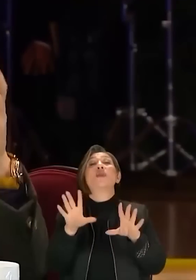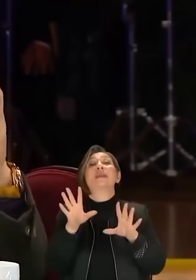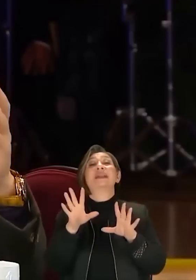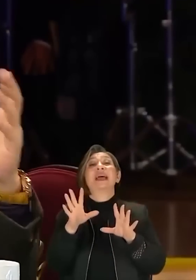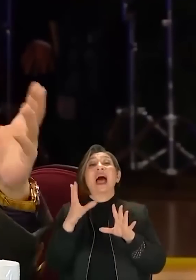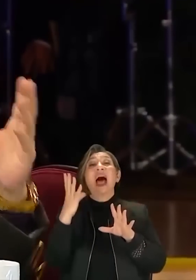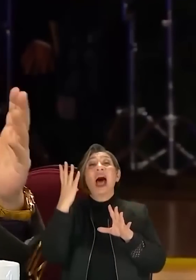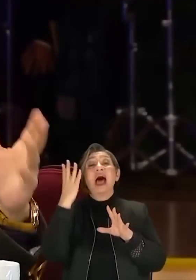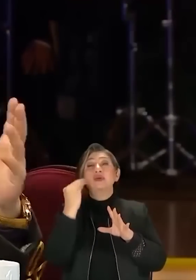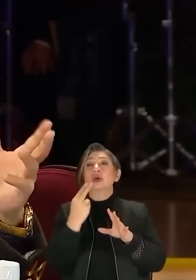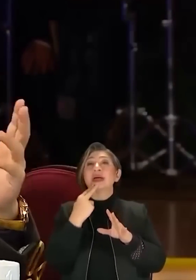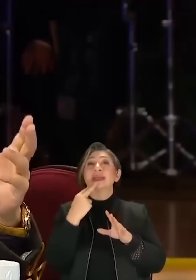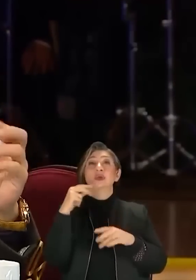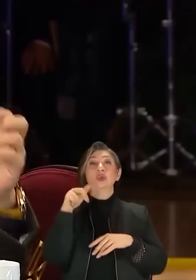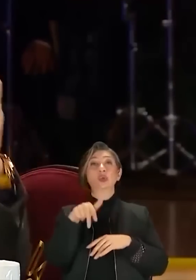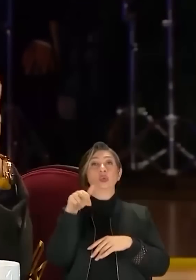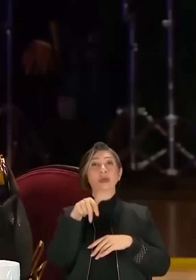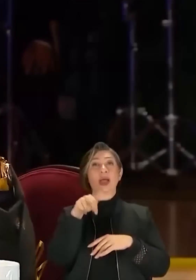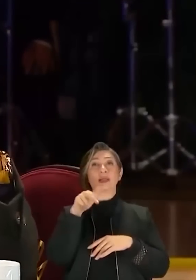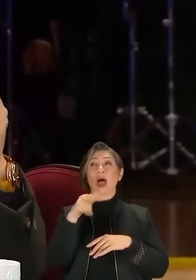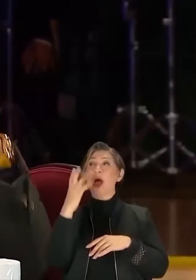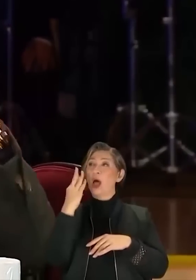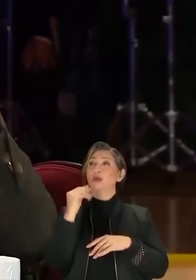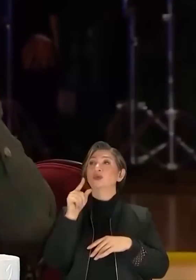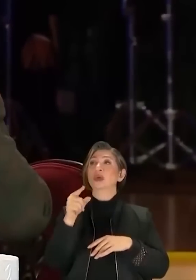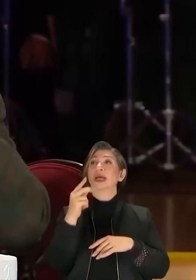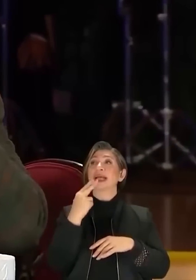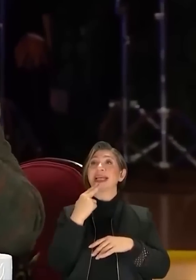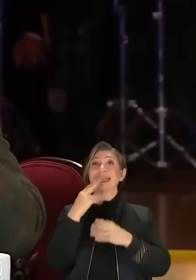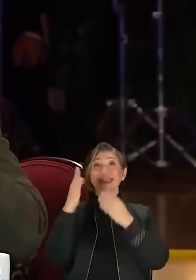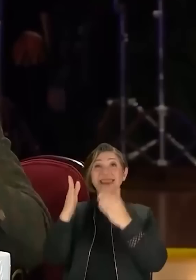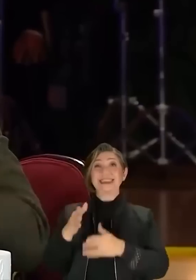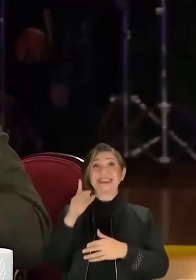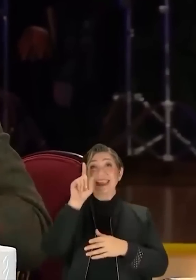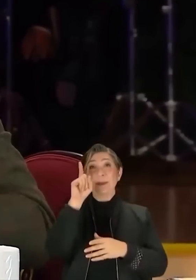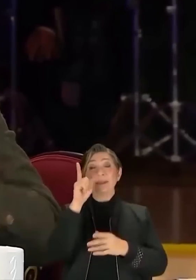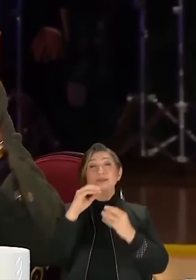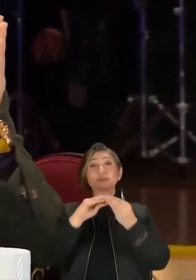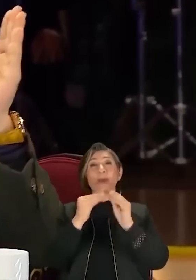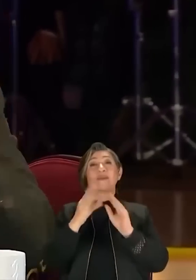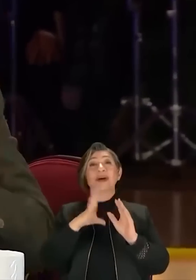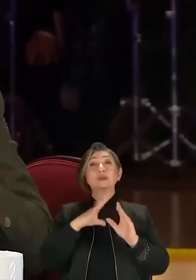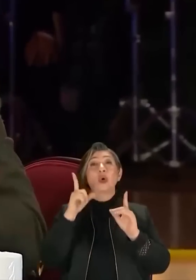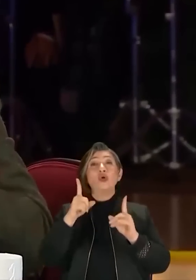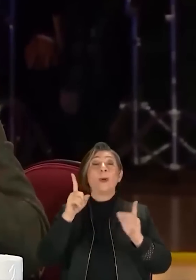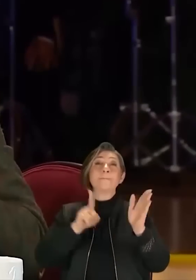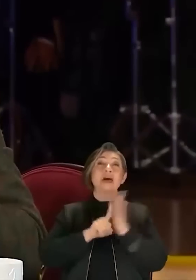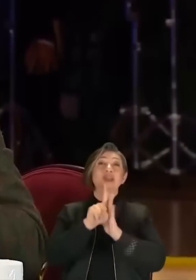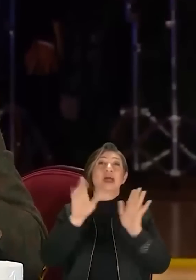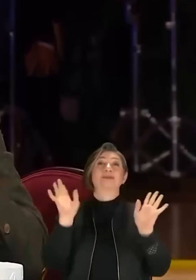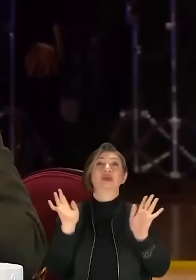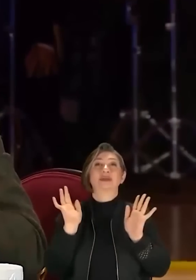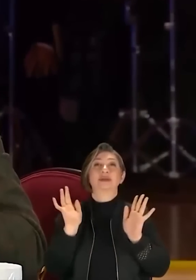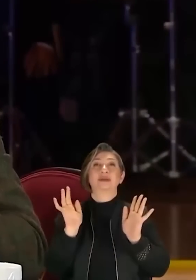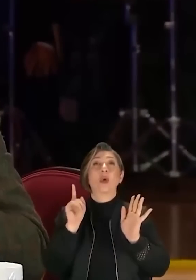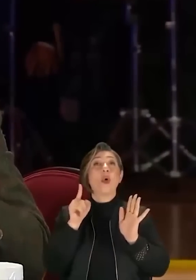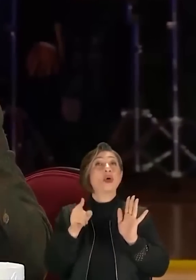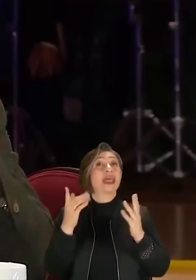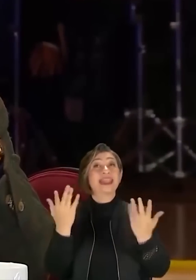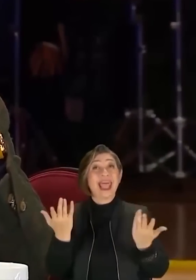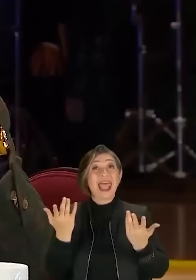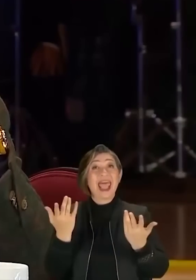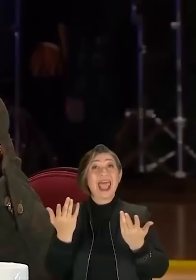Yani anlıyorsun ki kadın yürürken anlıyorsun ki kadının tek bir derdi varmış. Onu başarmış. O da